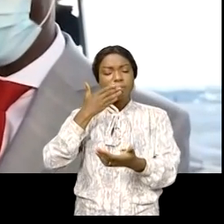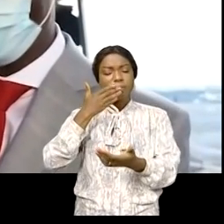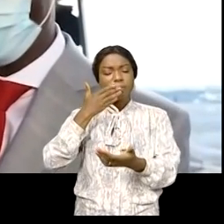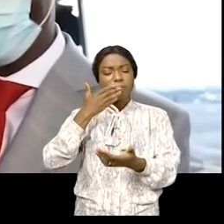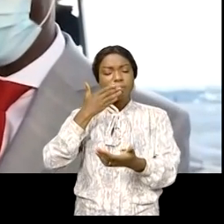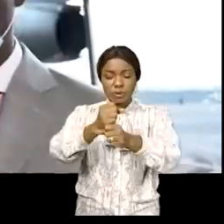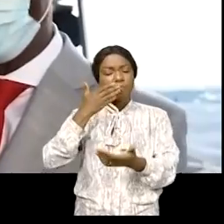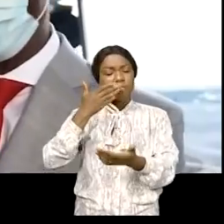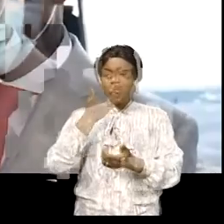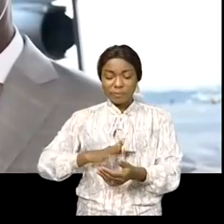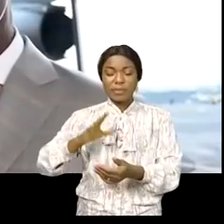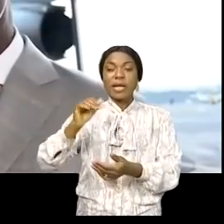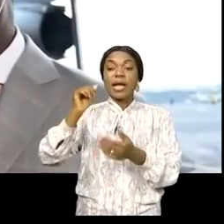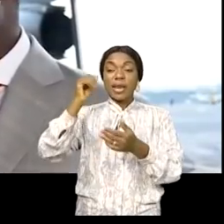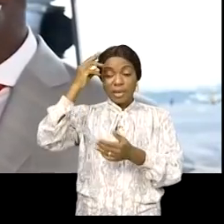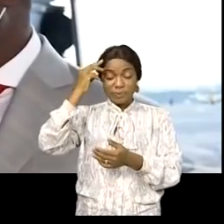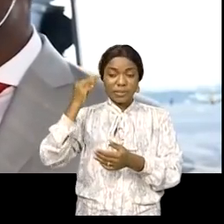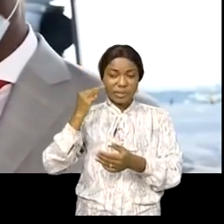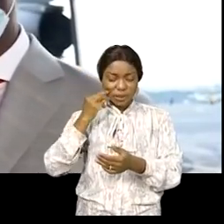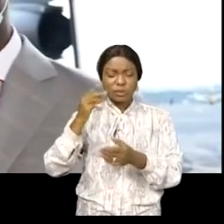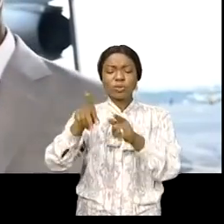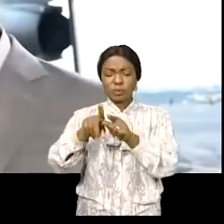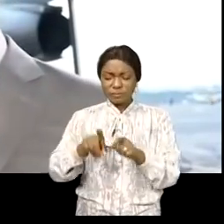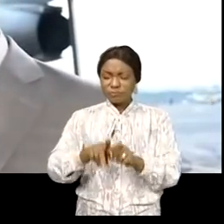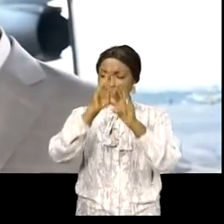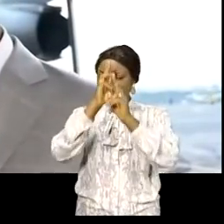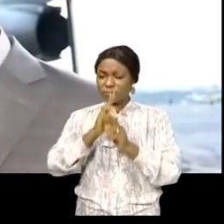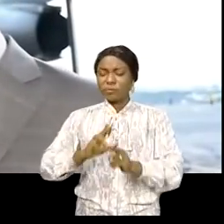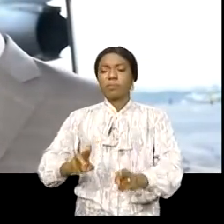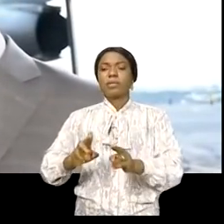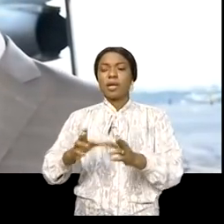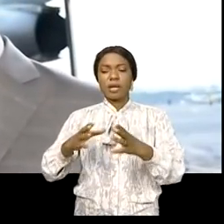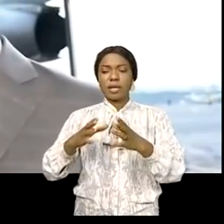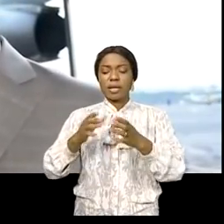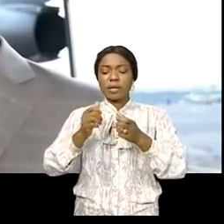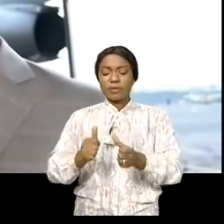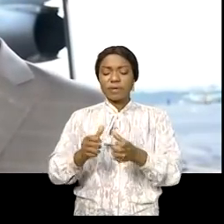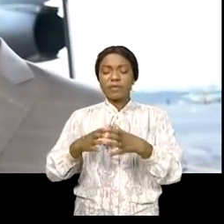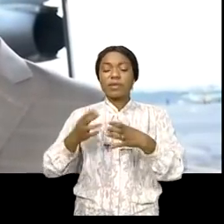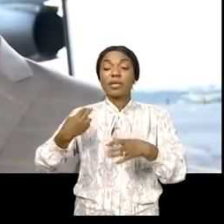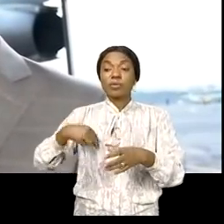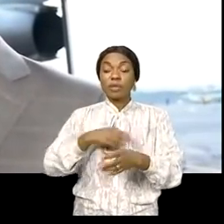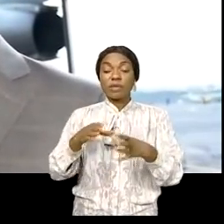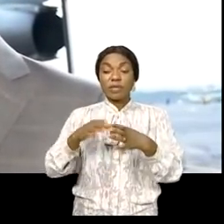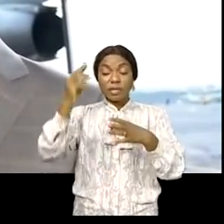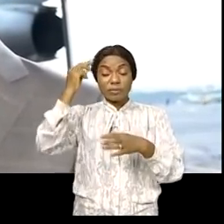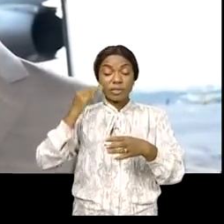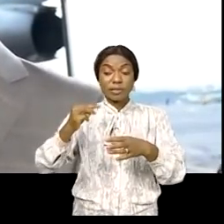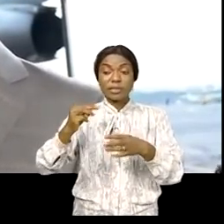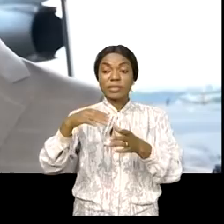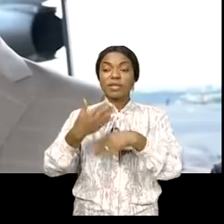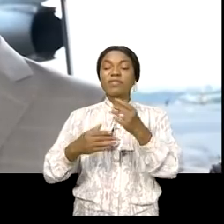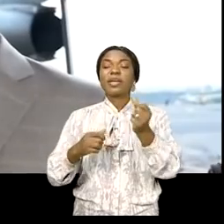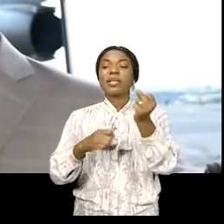la présence et qui nous fait honneur d'être avec nous, et ministre des Affaires humanitaires, donc ça prend tout son